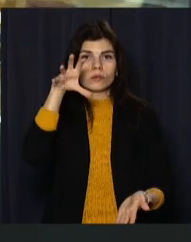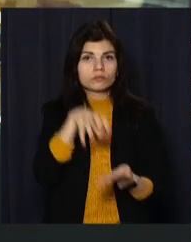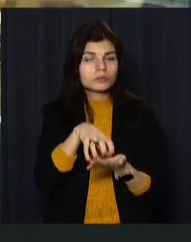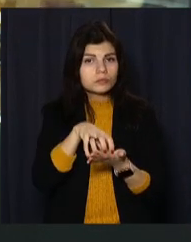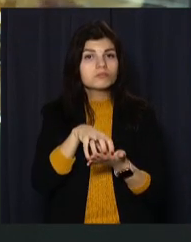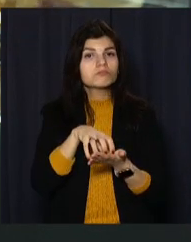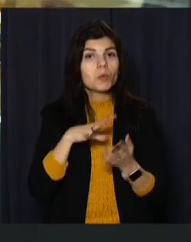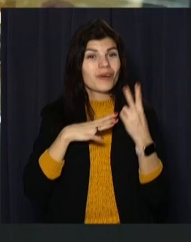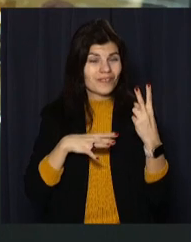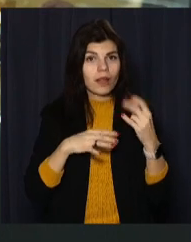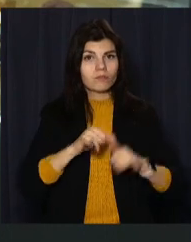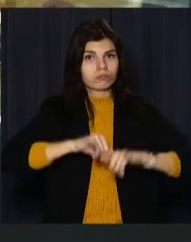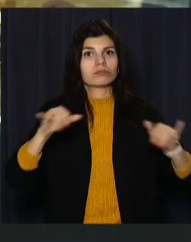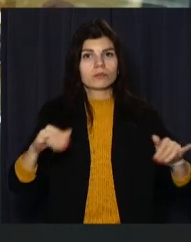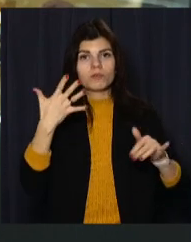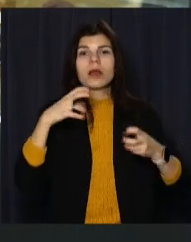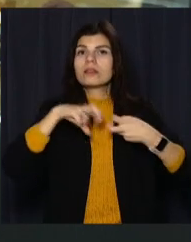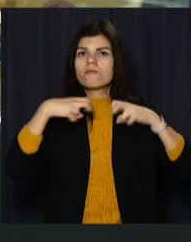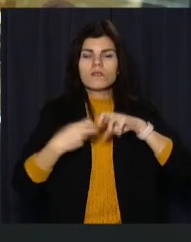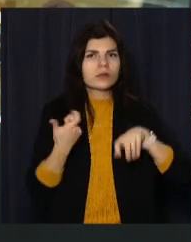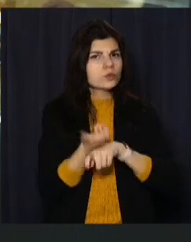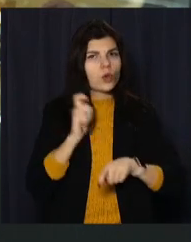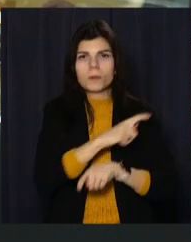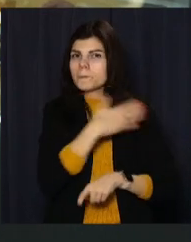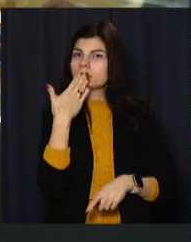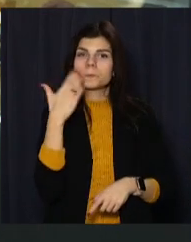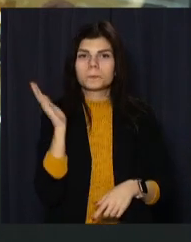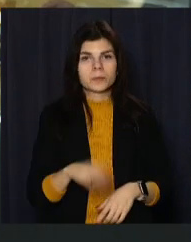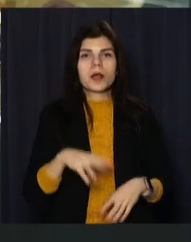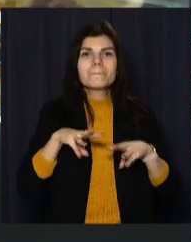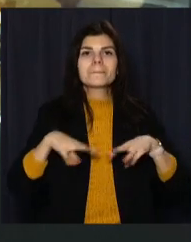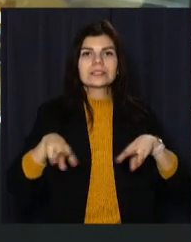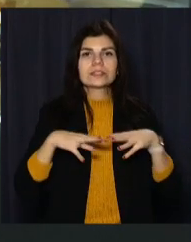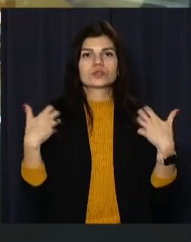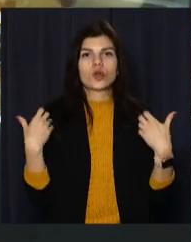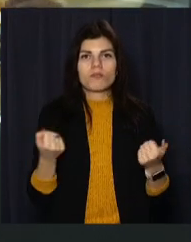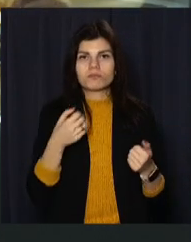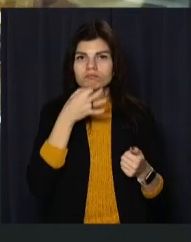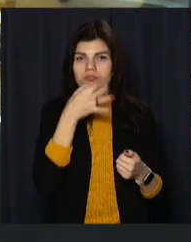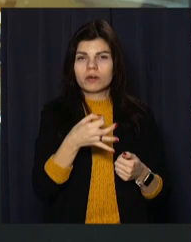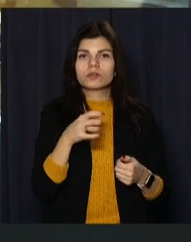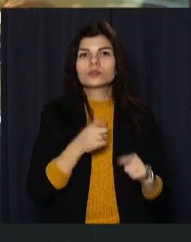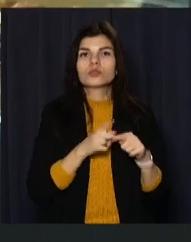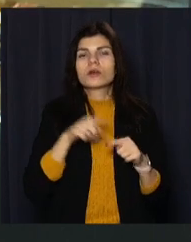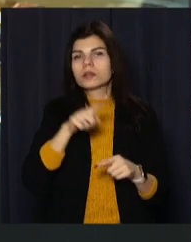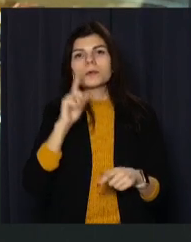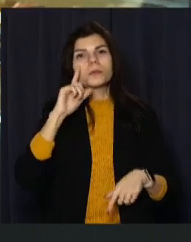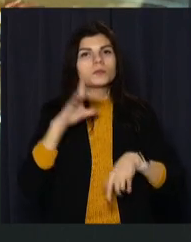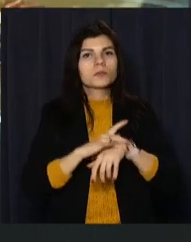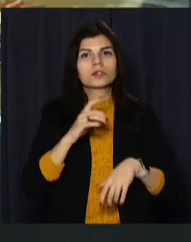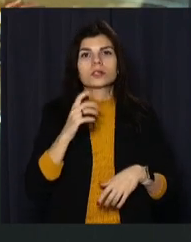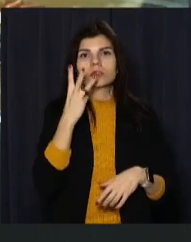небезпеки. Найважча ситуація на Івано-Франківщині, повідомляють у Міністерстві охорони здоров'я. Там зафіксували